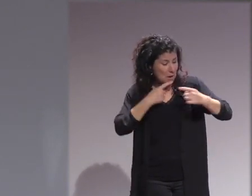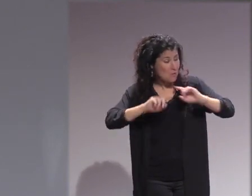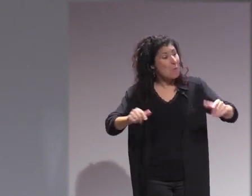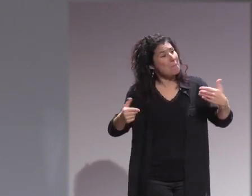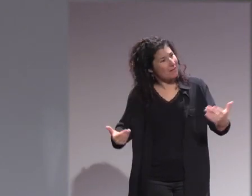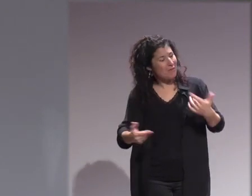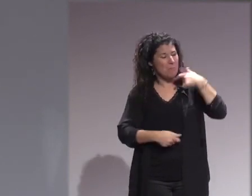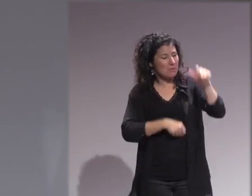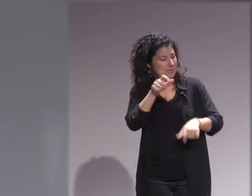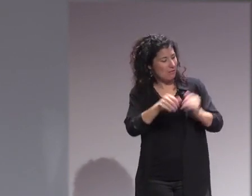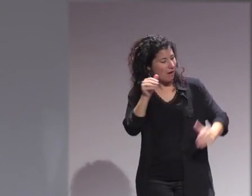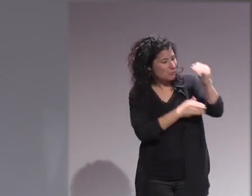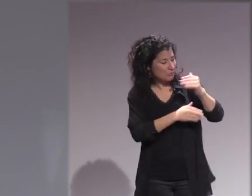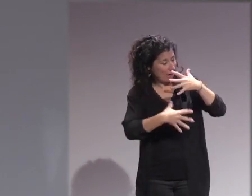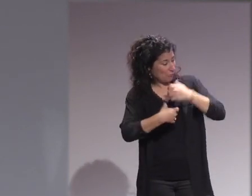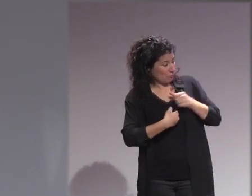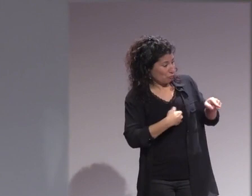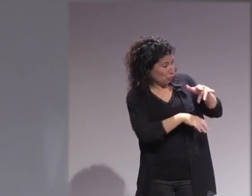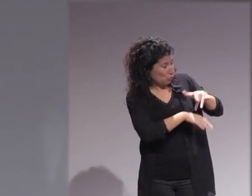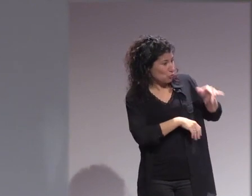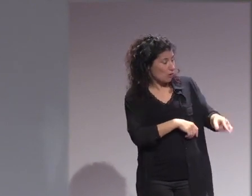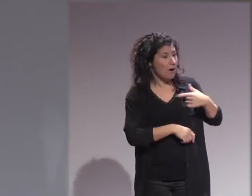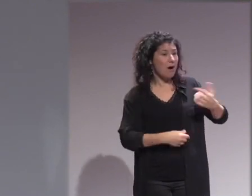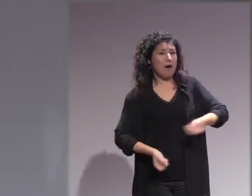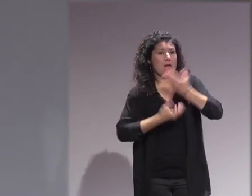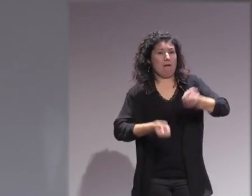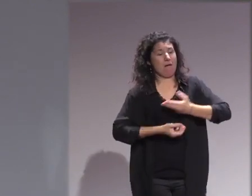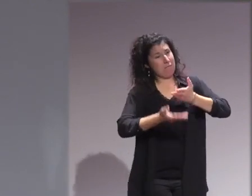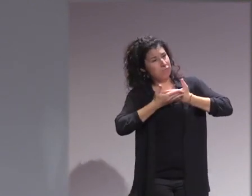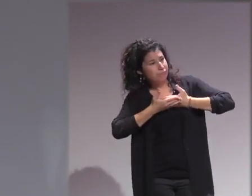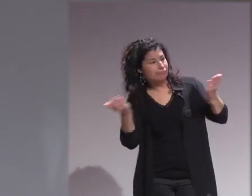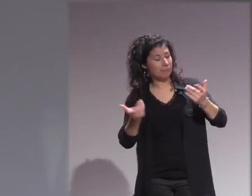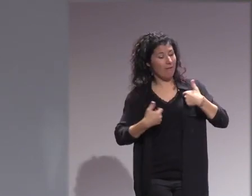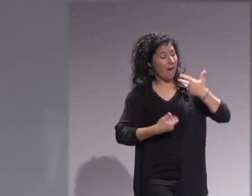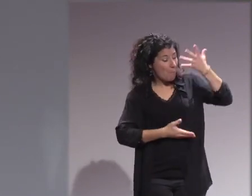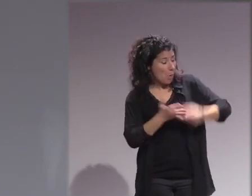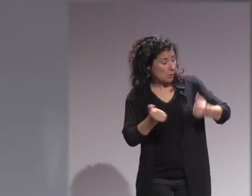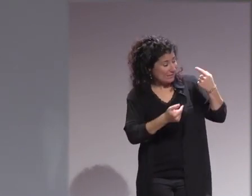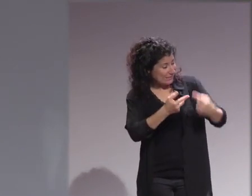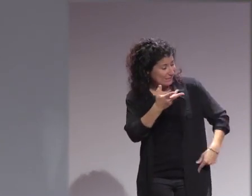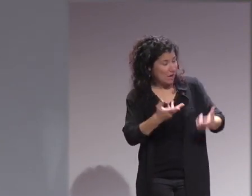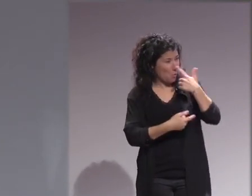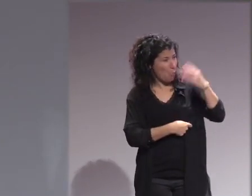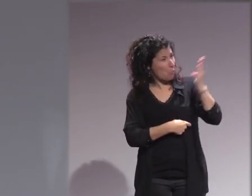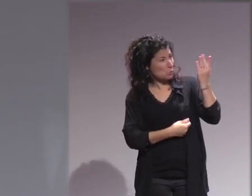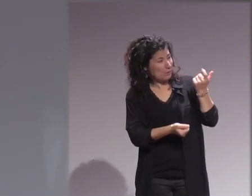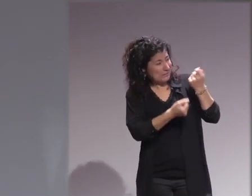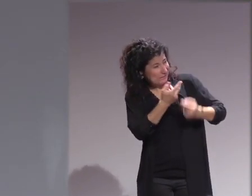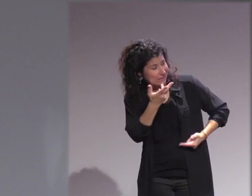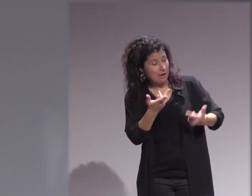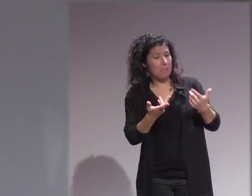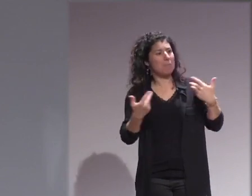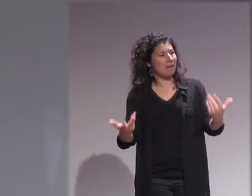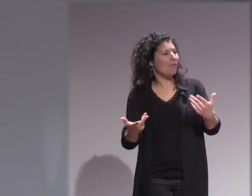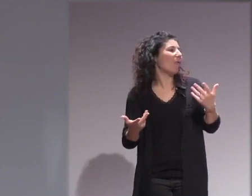débat public qui disent « voici ce dont on a manqué, voici ce dont on avait besoin, etc. Bah » là aussi, moi, je pense qu'il y a eu vraiment la mise en place